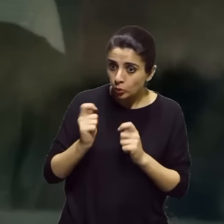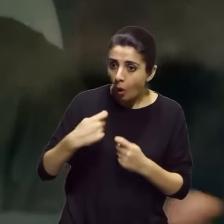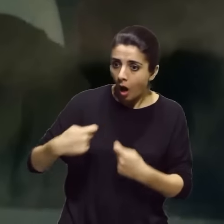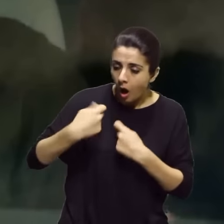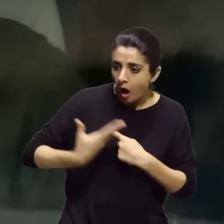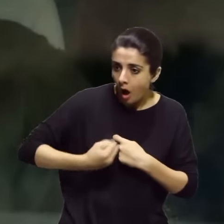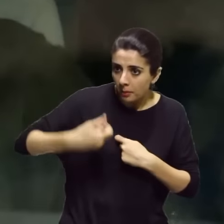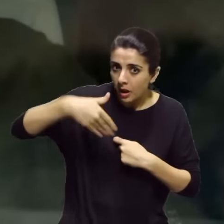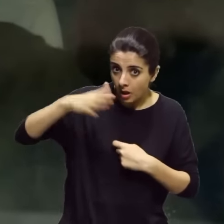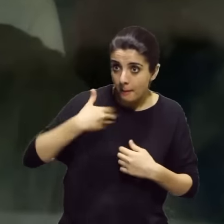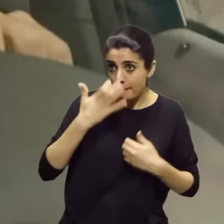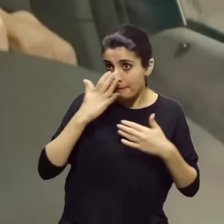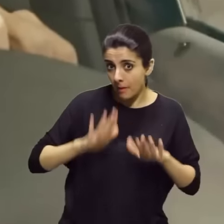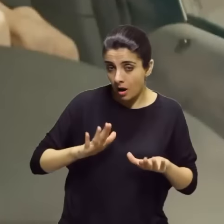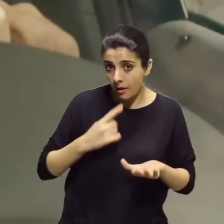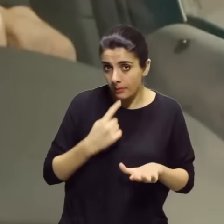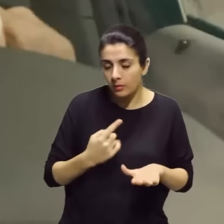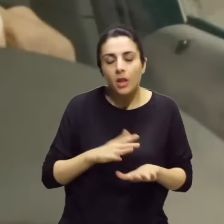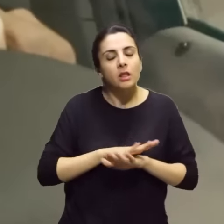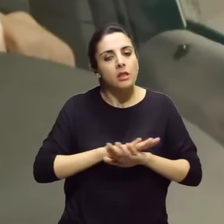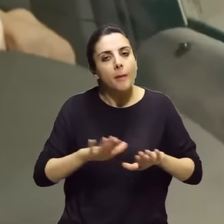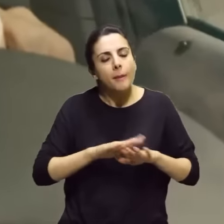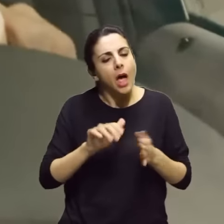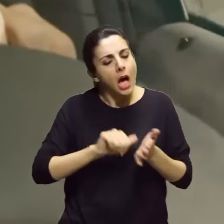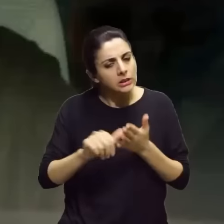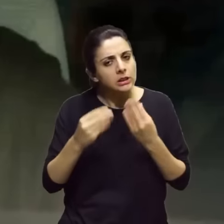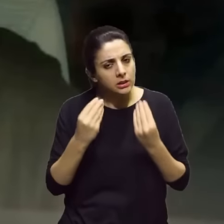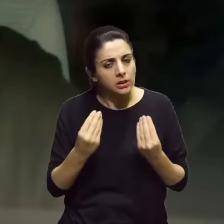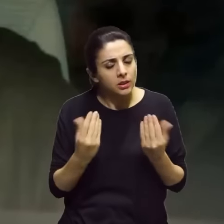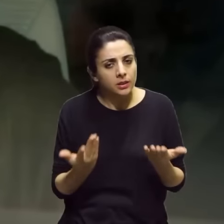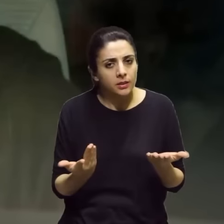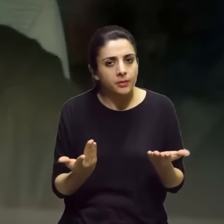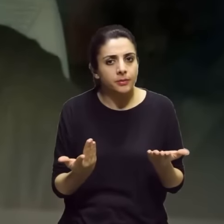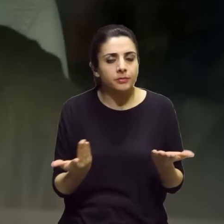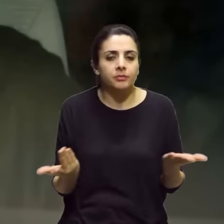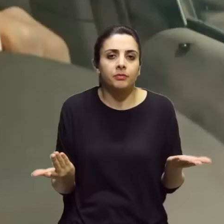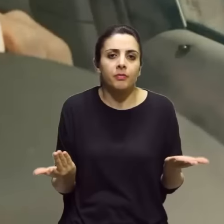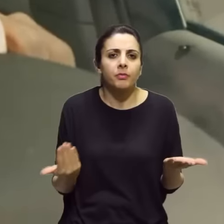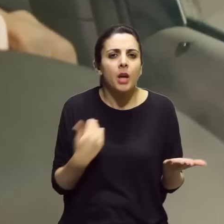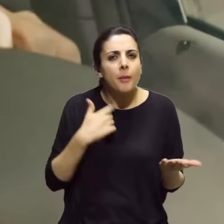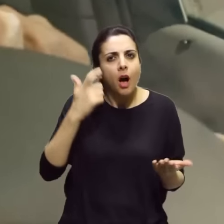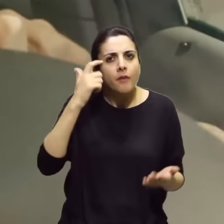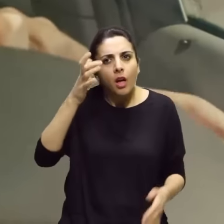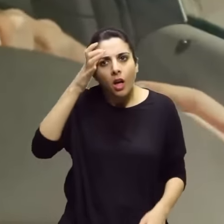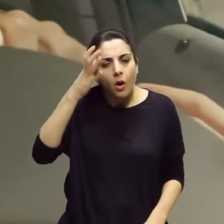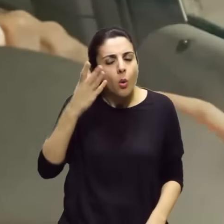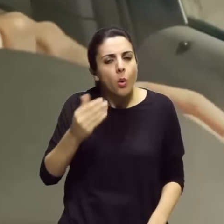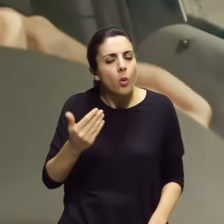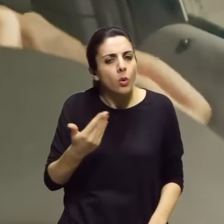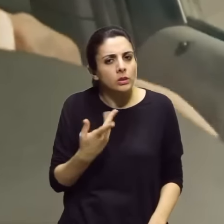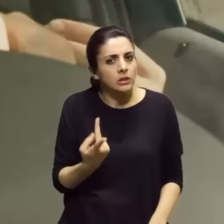kızcağızı yani. Oturup bekleyecek miydik bir de? Ya oğlum tamam her şey iyi güzel de. Benim kafam şeye takılıyor bak şimdi